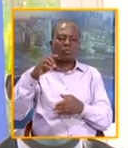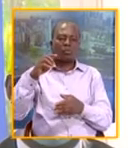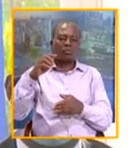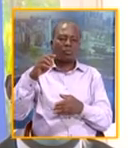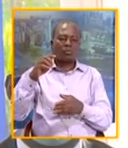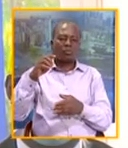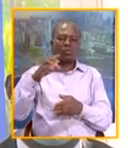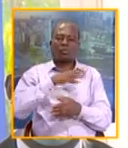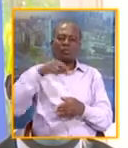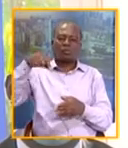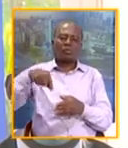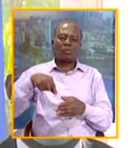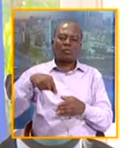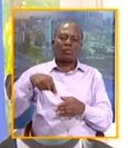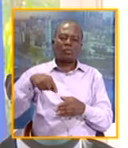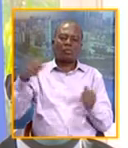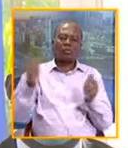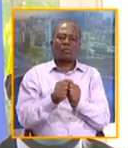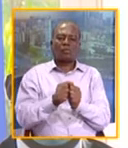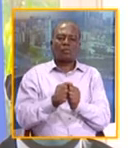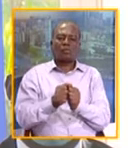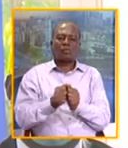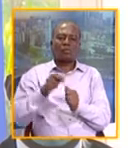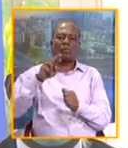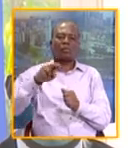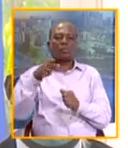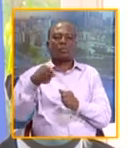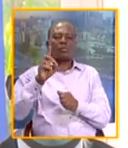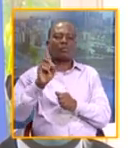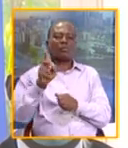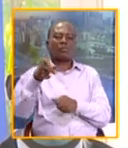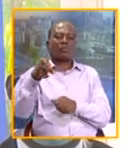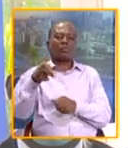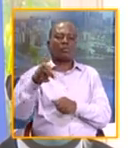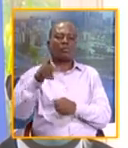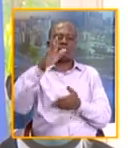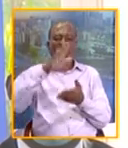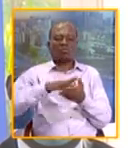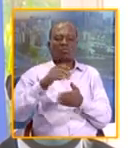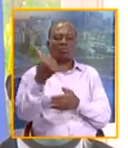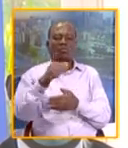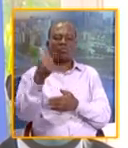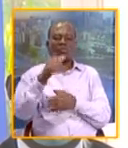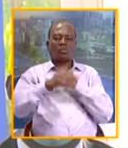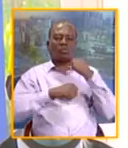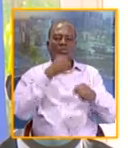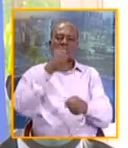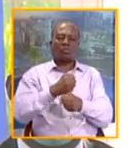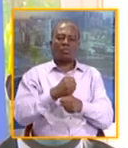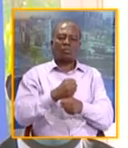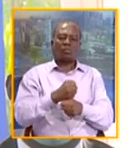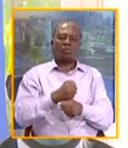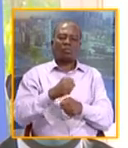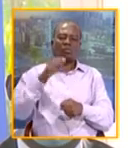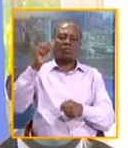et que avec vous voir éclairage dp en moins de dix ans à